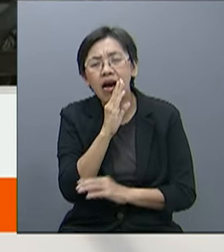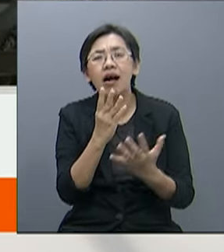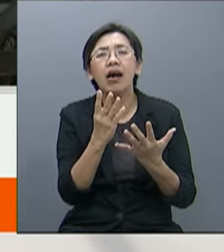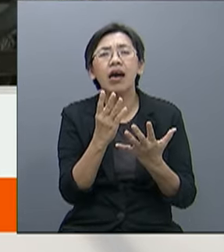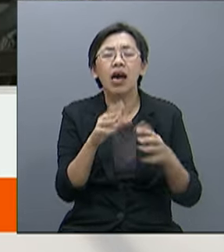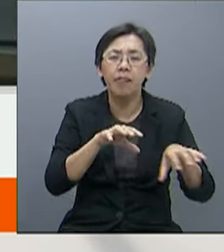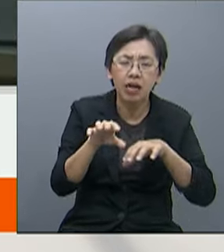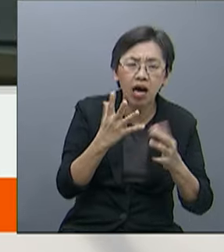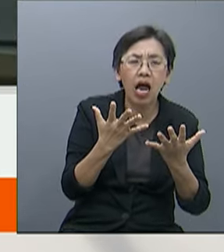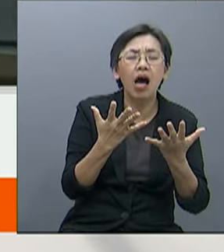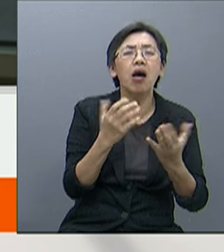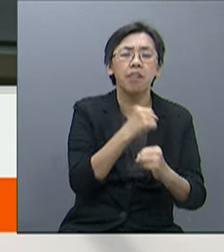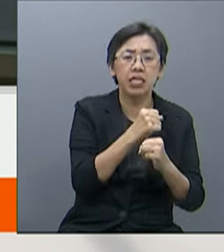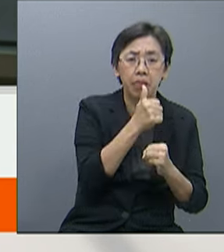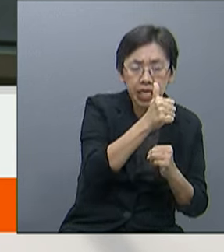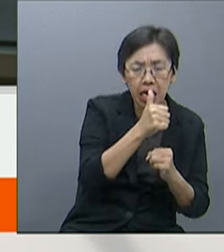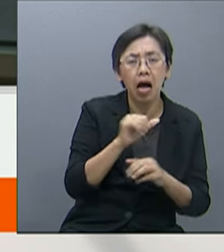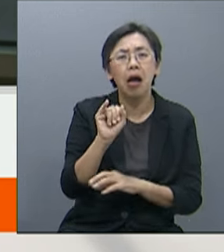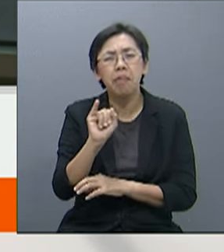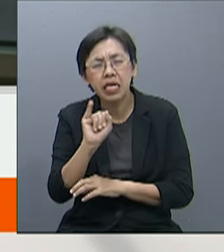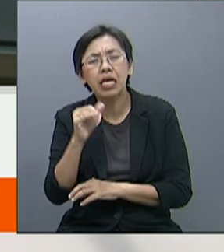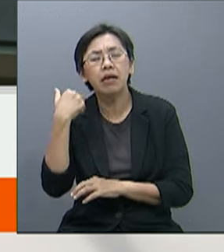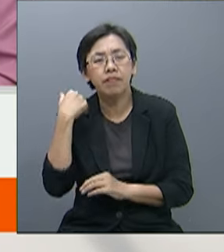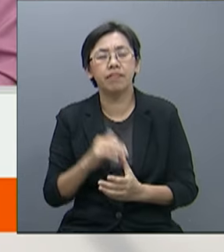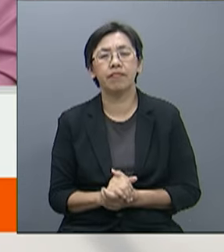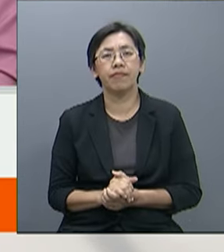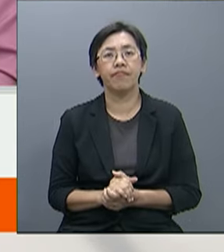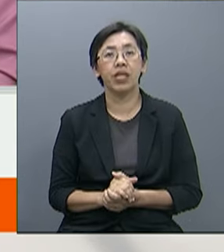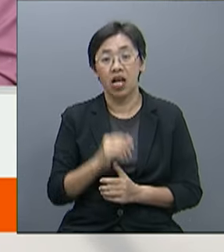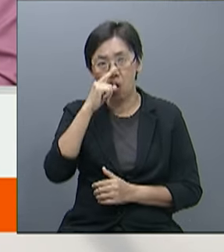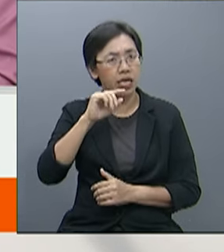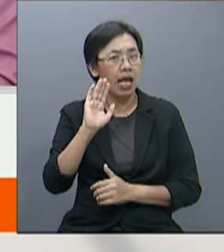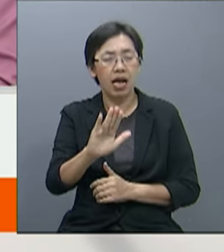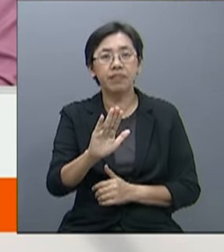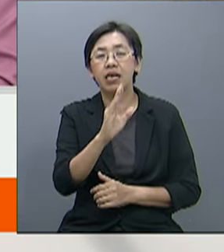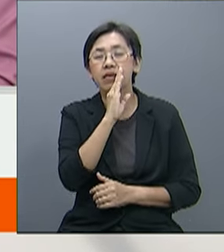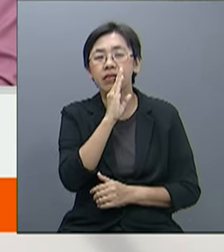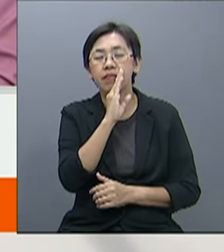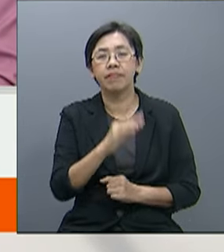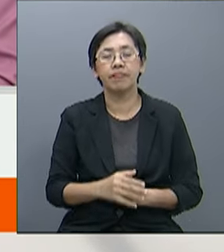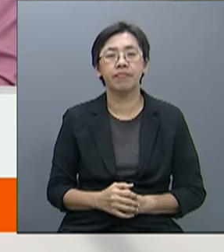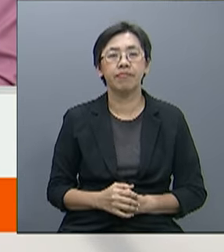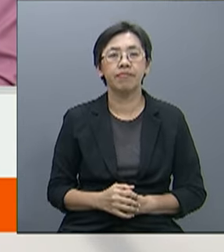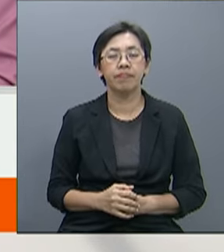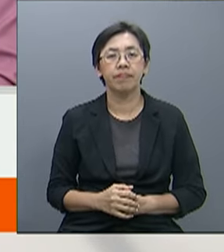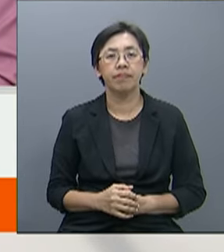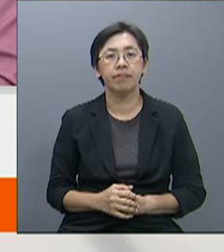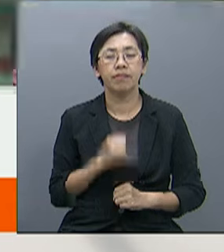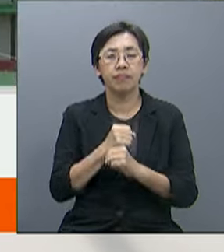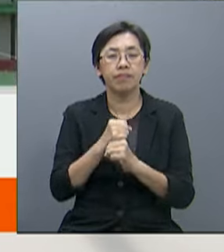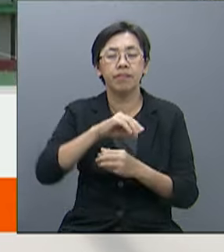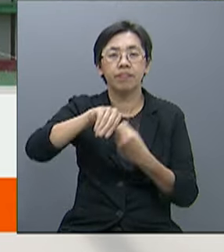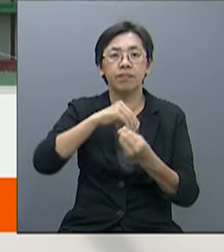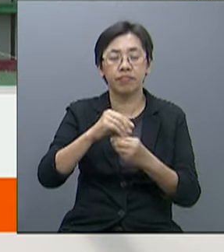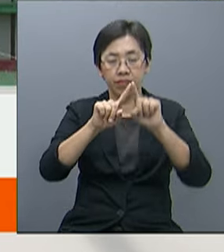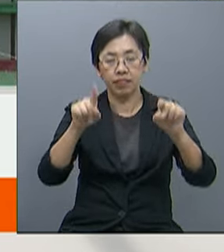วย ซึ่งกฎหมายไทยห้ามไม่ให้ทำแบบนั้นใช่ไหมคะสำหรับ คือหลังผู้ประกอบการที่ได้รับใบอนุญ